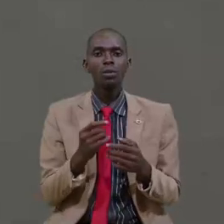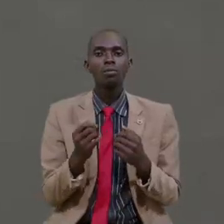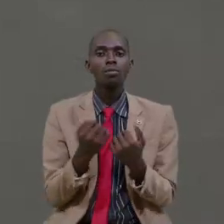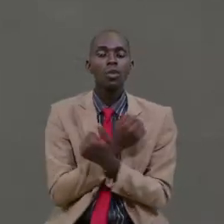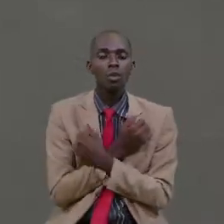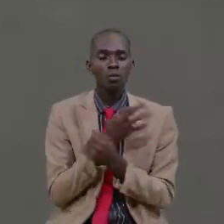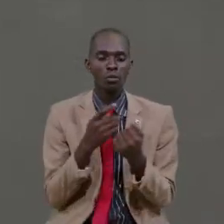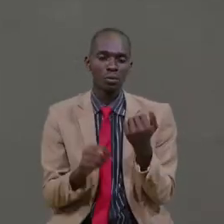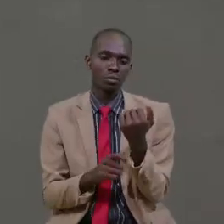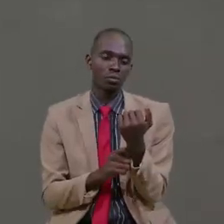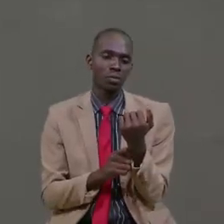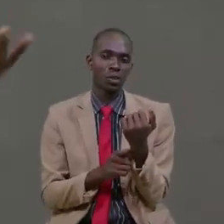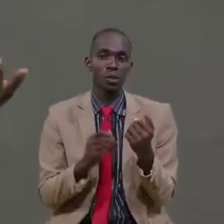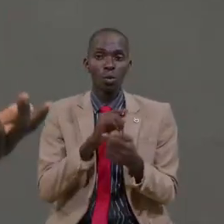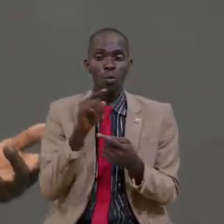cela,